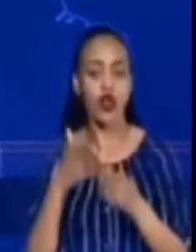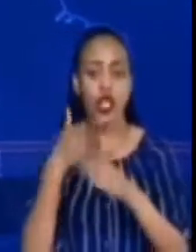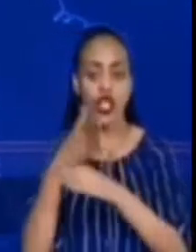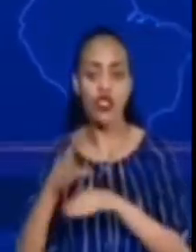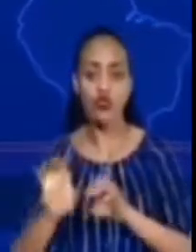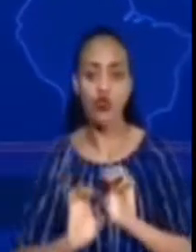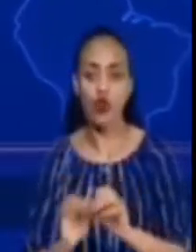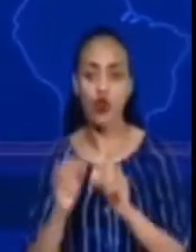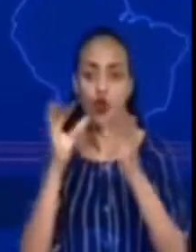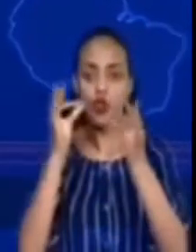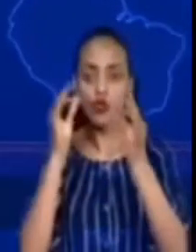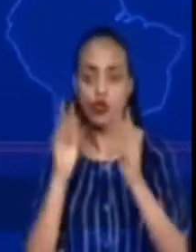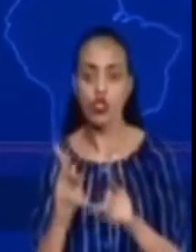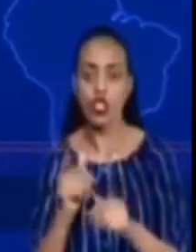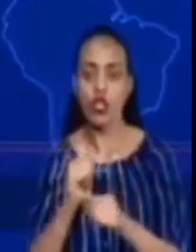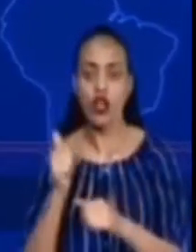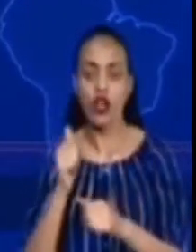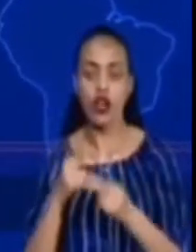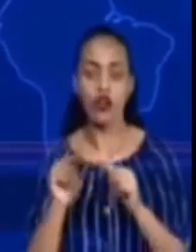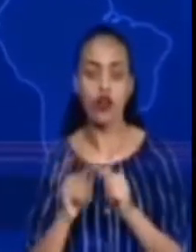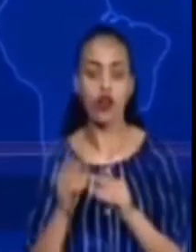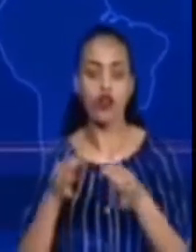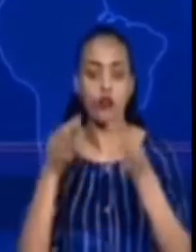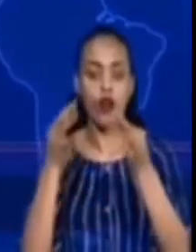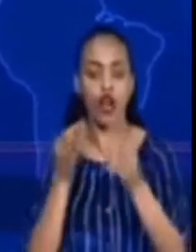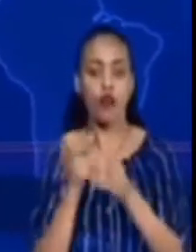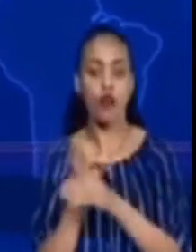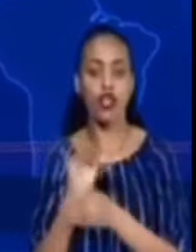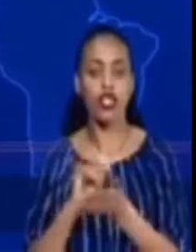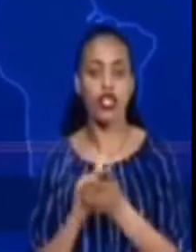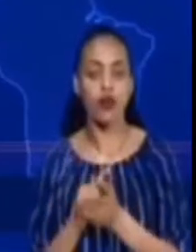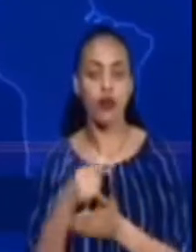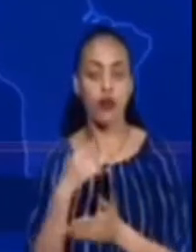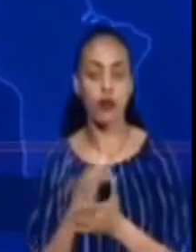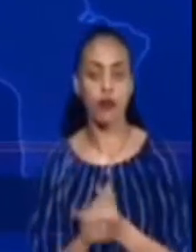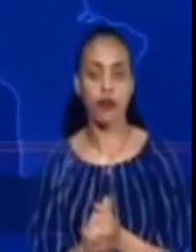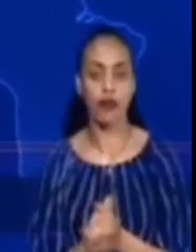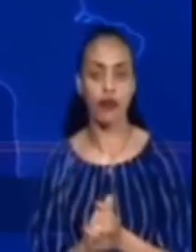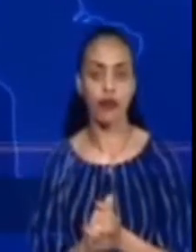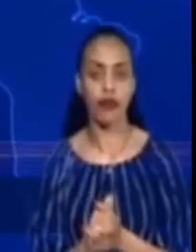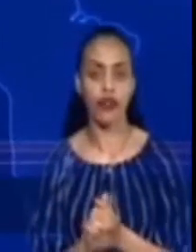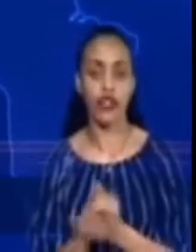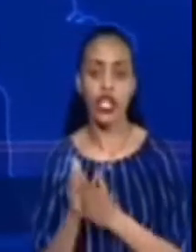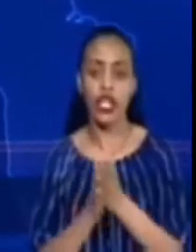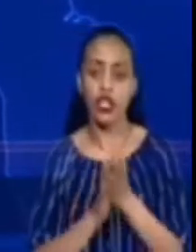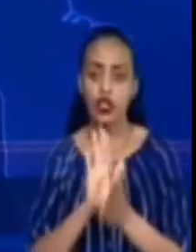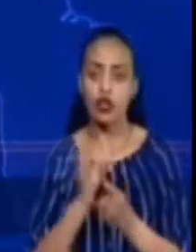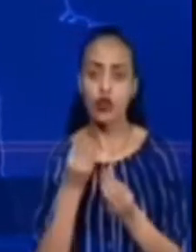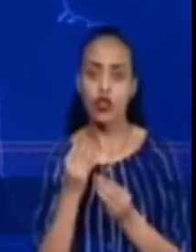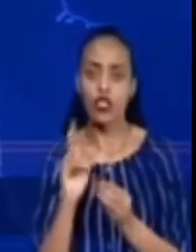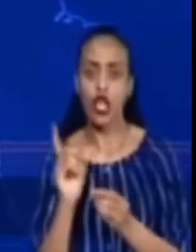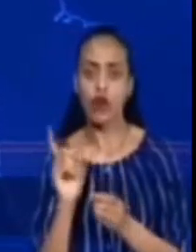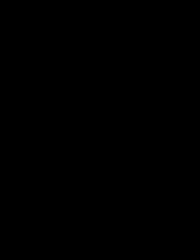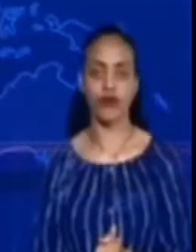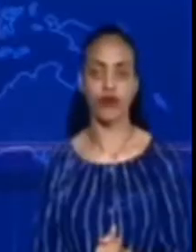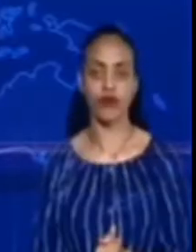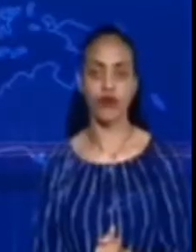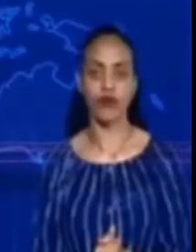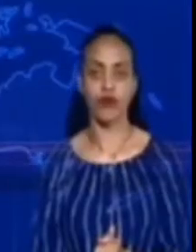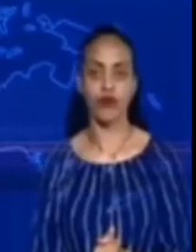ወራነ ጣሊያንስ በከሎ ለረት ሃለ እንደብኒ መንጫሰ ወይ ተማሩት ዲቢአንስ ሁመን ማሩ